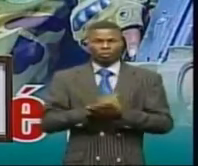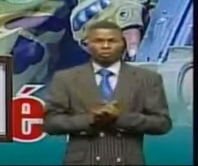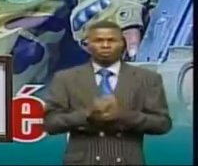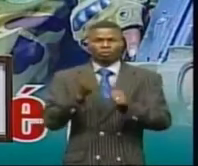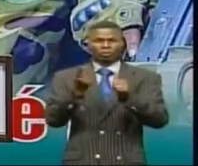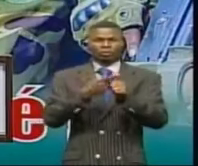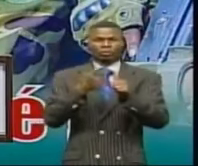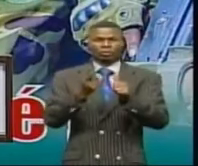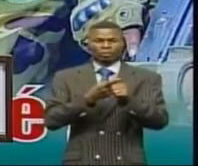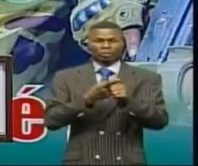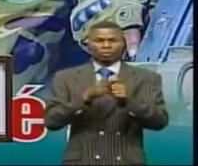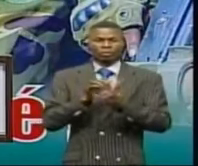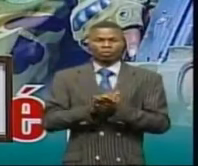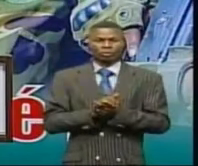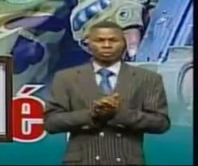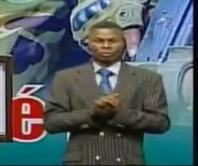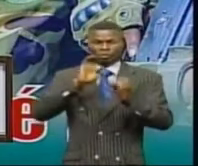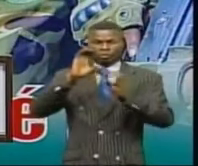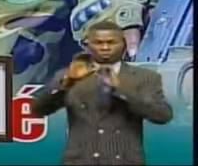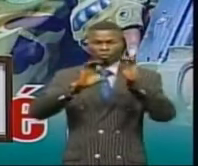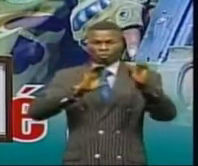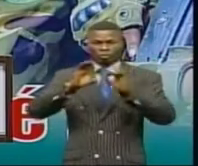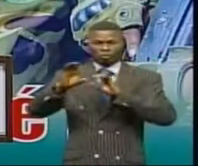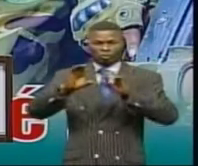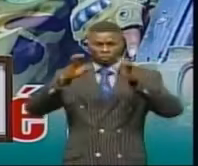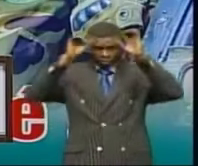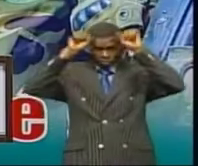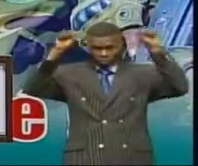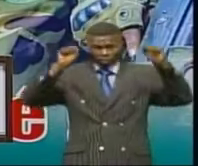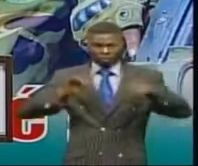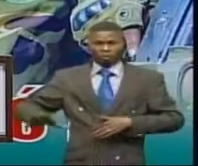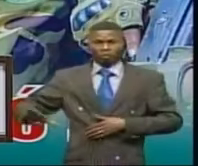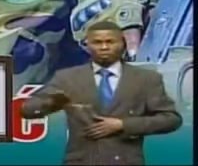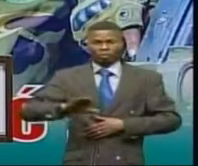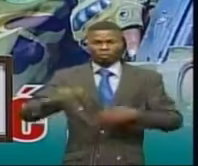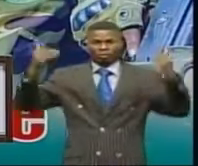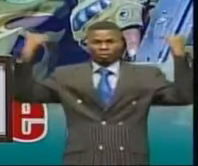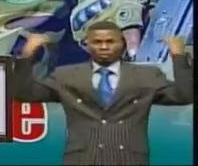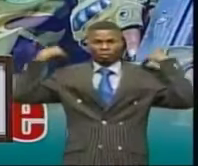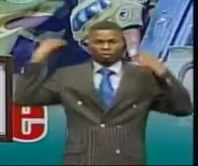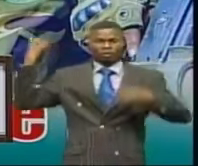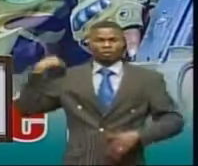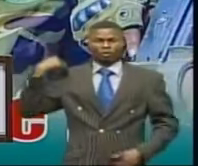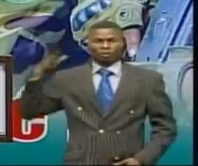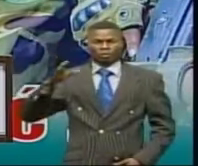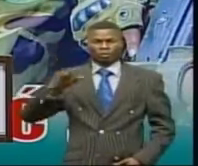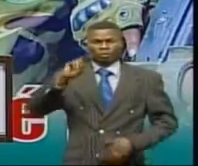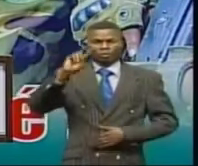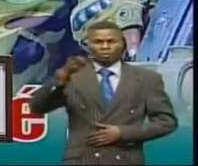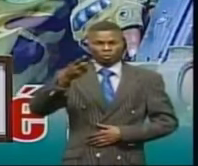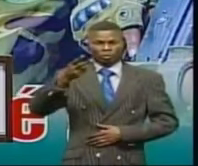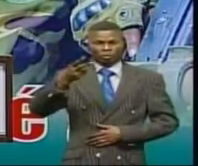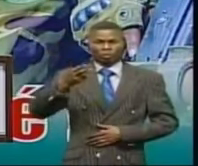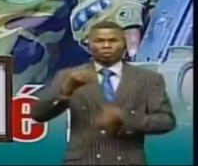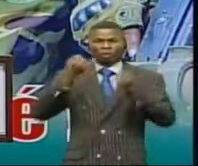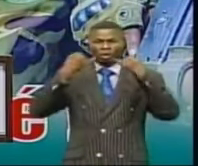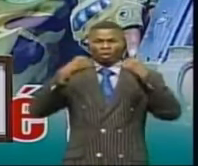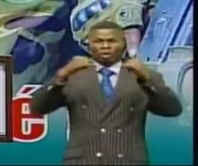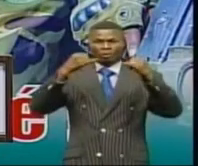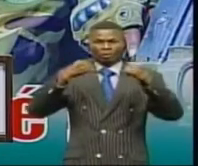savoir 1. Communication du président de la République, chef de l'État. 2. Points